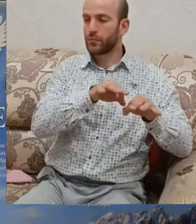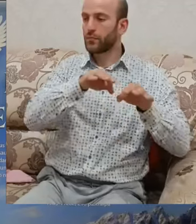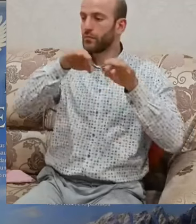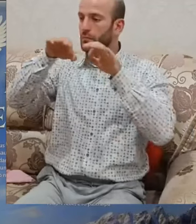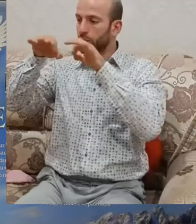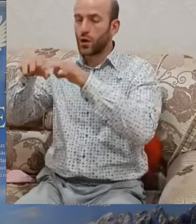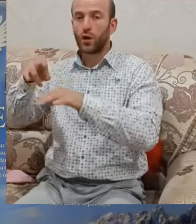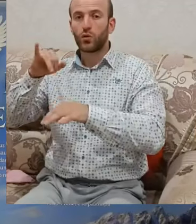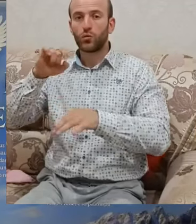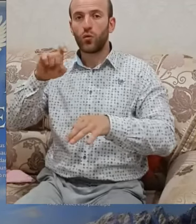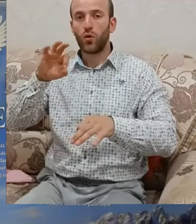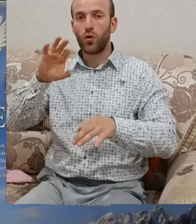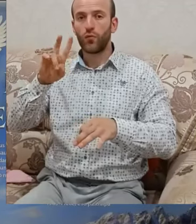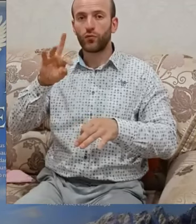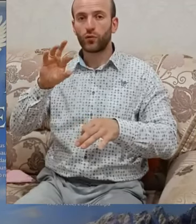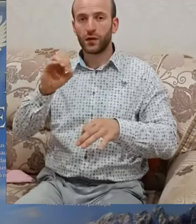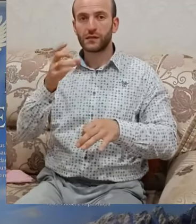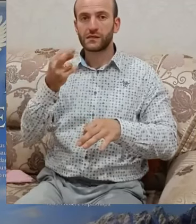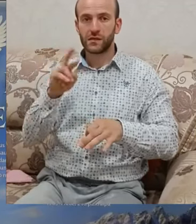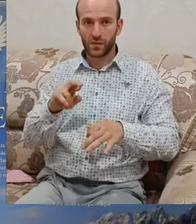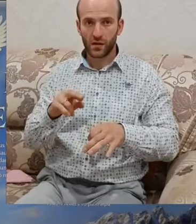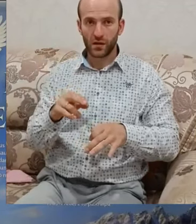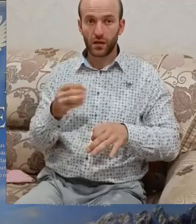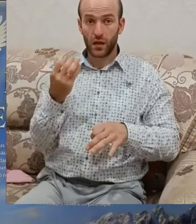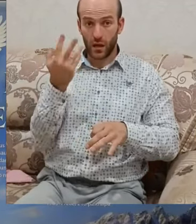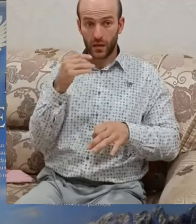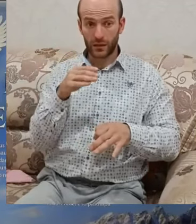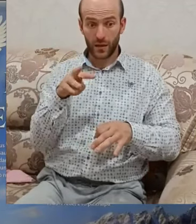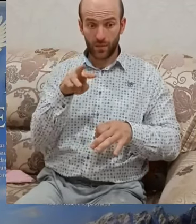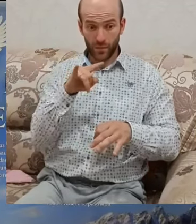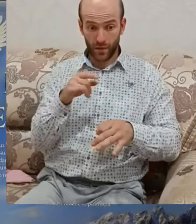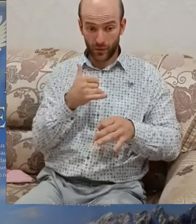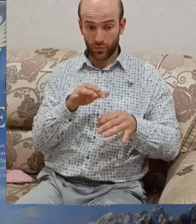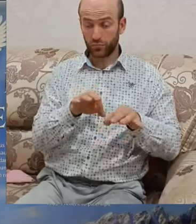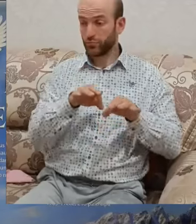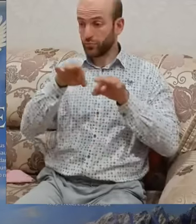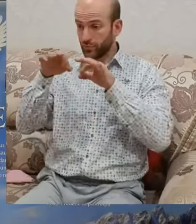о духовном царском семени Бога.